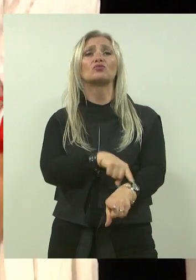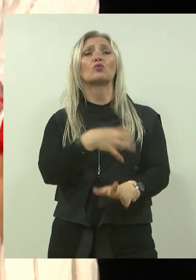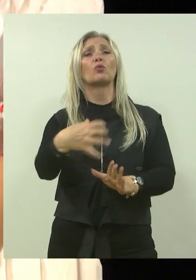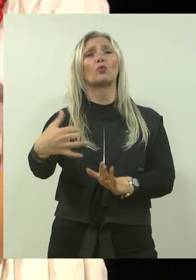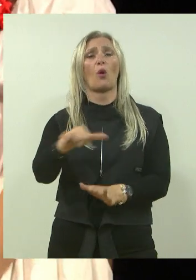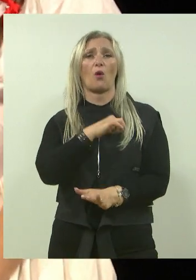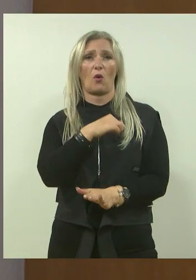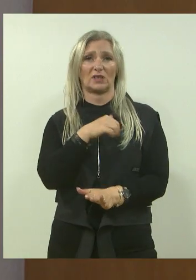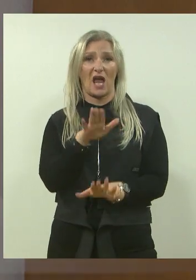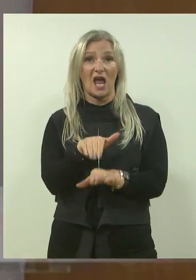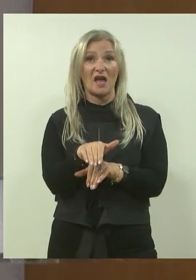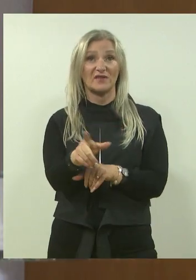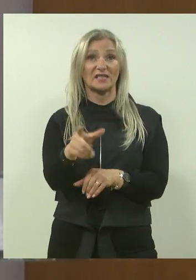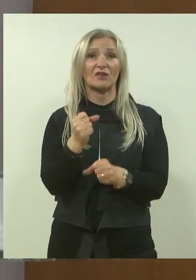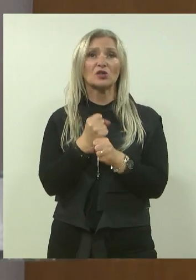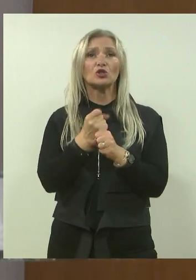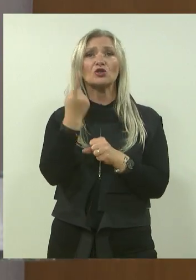godina. Festival se održava od